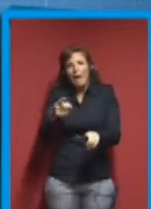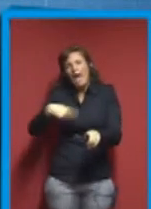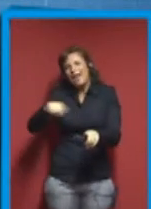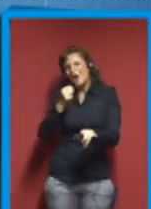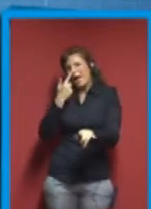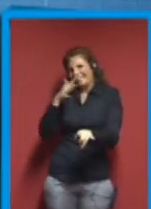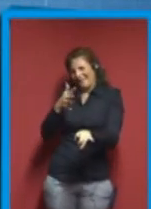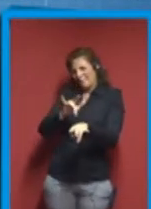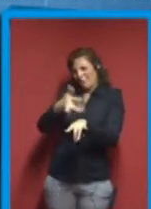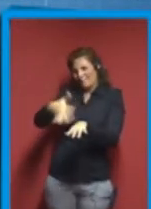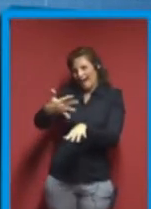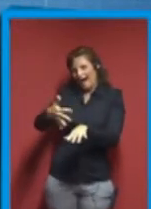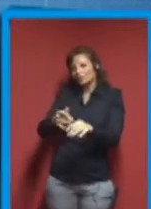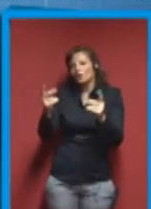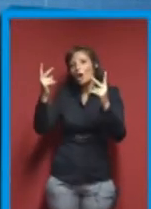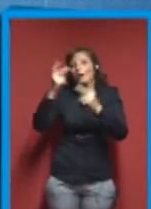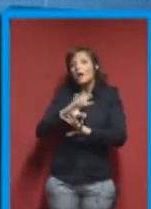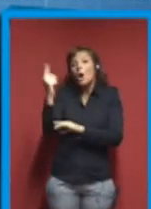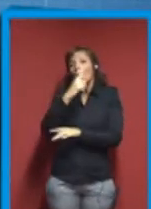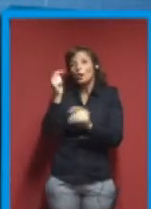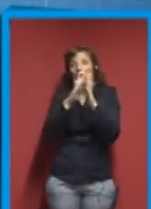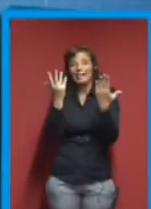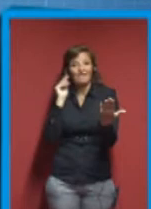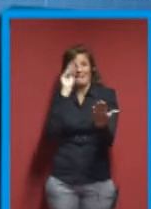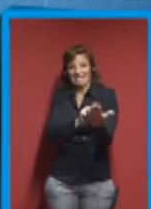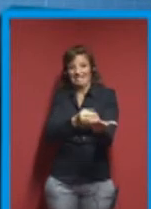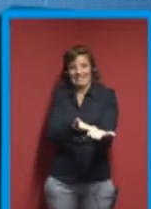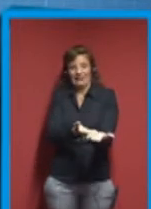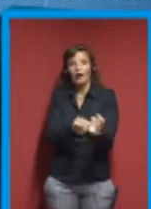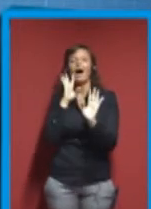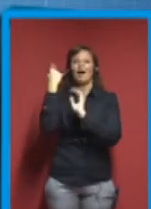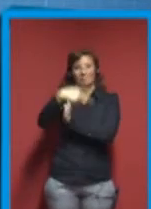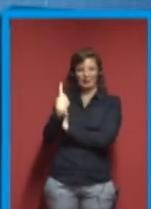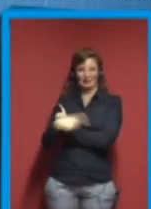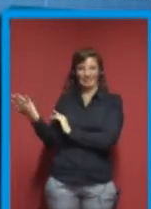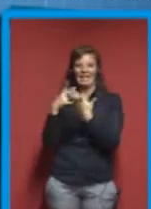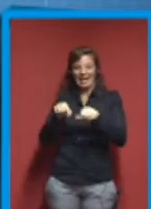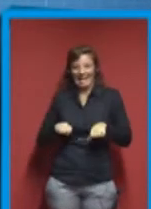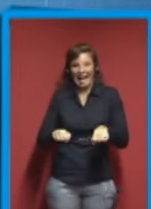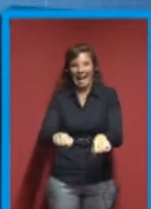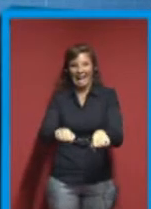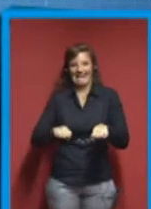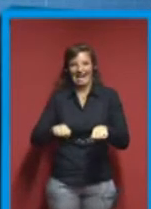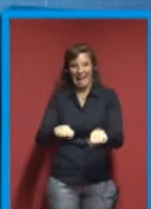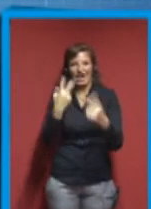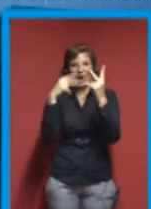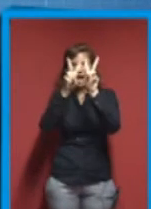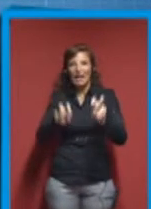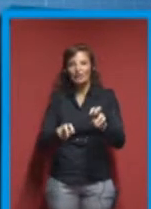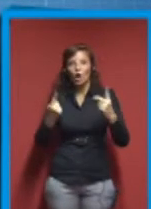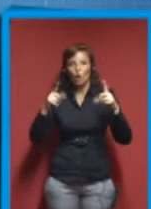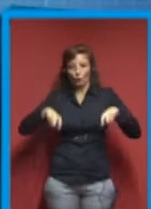simile, l'abbiamo messo su una delle nostre riviste. Eccolo là, un carrello elettrico a